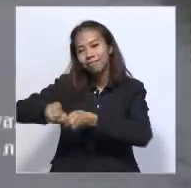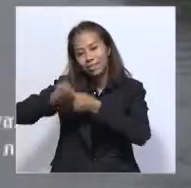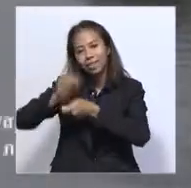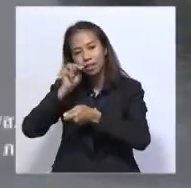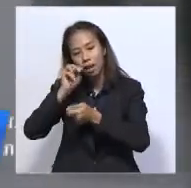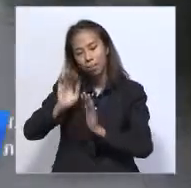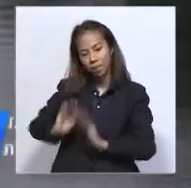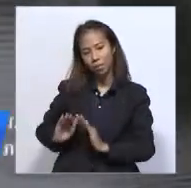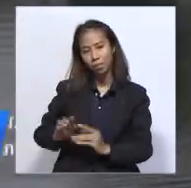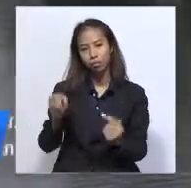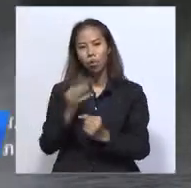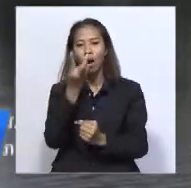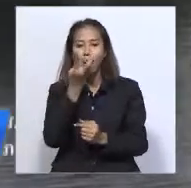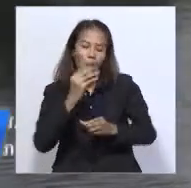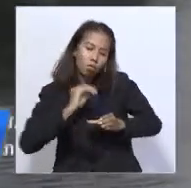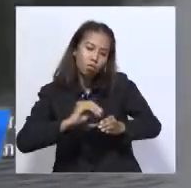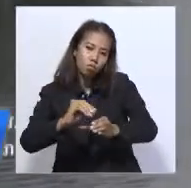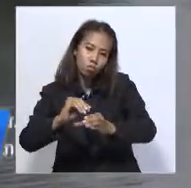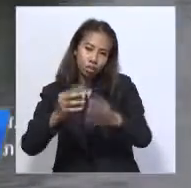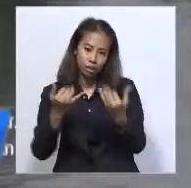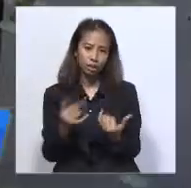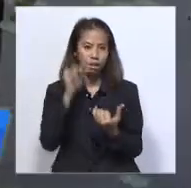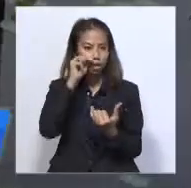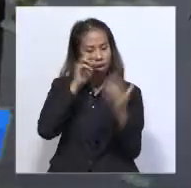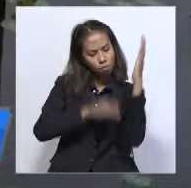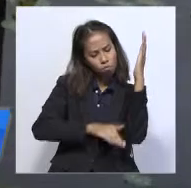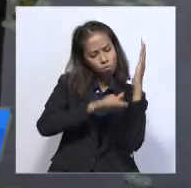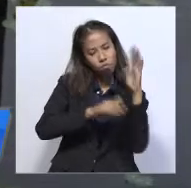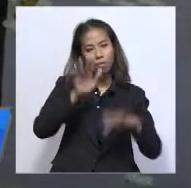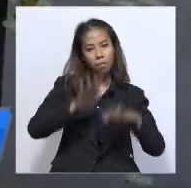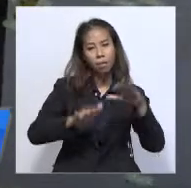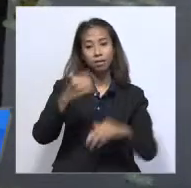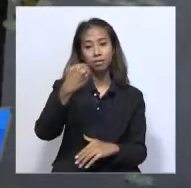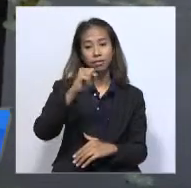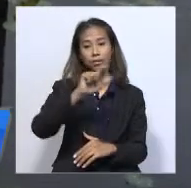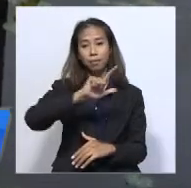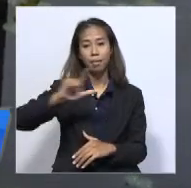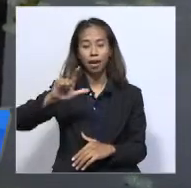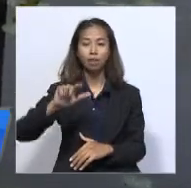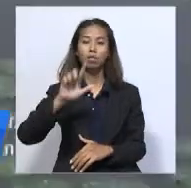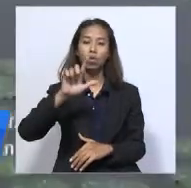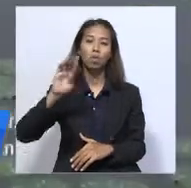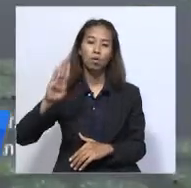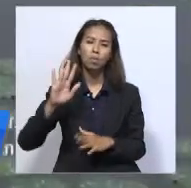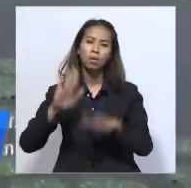านะครับแล้วก็ล่าสุดก็มีปริมาณน้ำเฉลี่ยรวม10ล้านลูกบาศก์เมตรนะครับหรือว่าประมาณร้อยละ